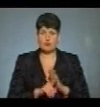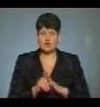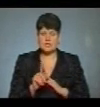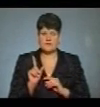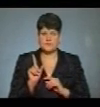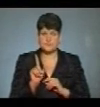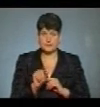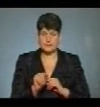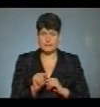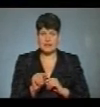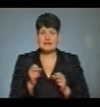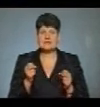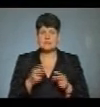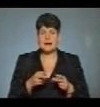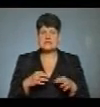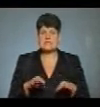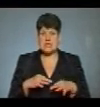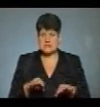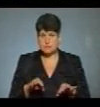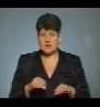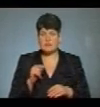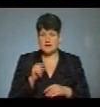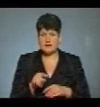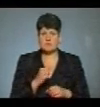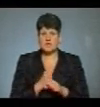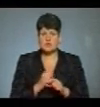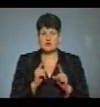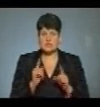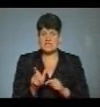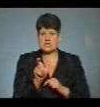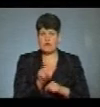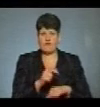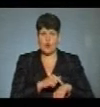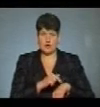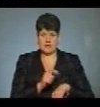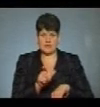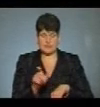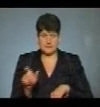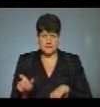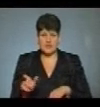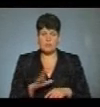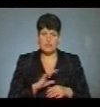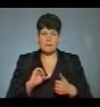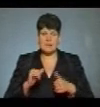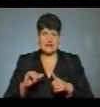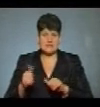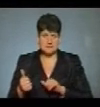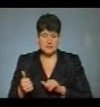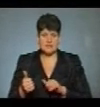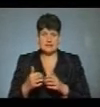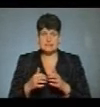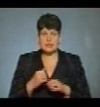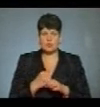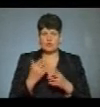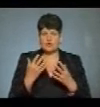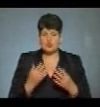курсувати спецтранспорт, але він працює лише в певні години, а деколи бувають перезмінки і серед